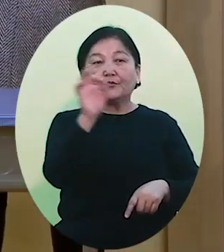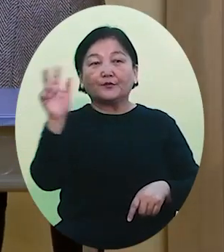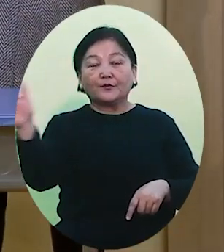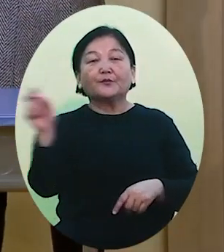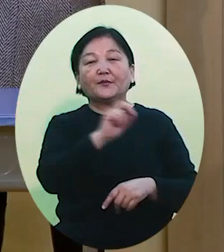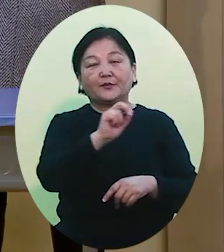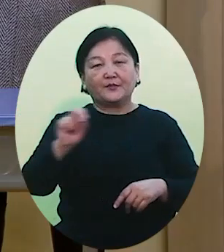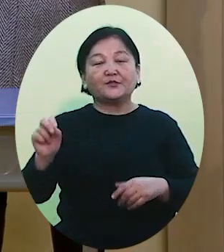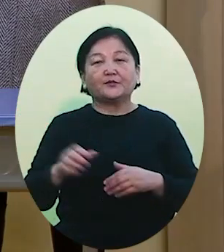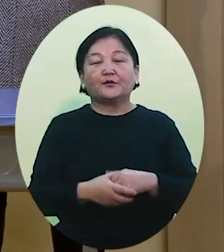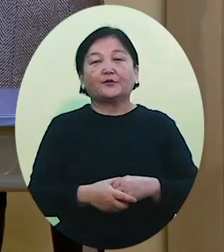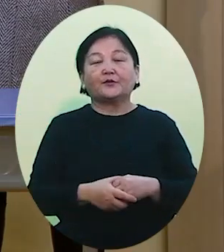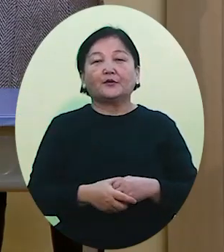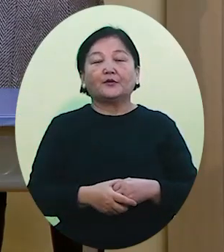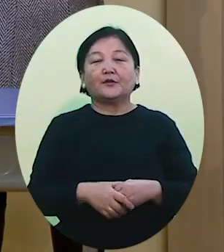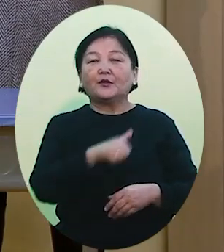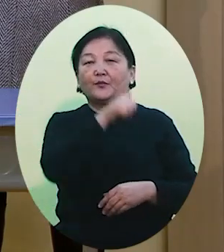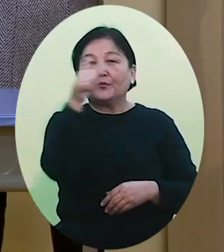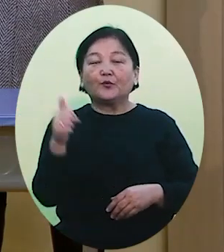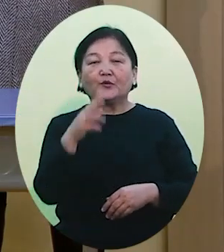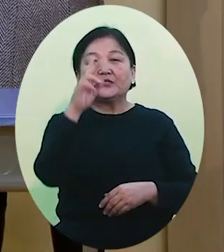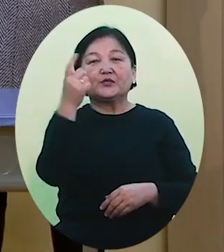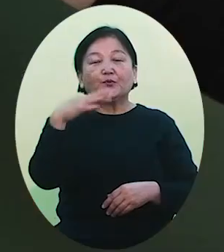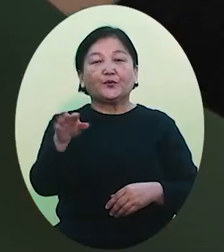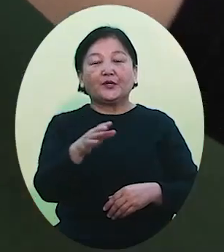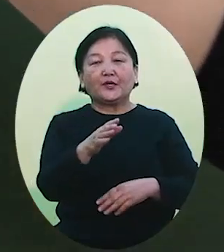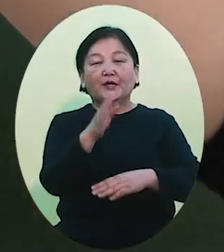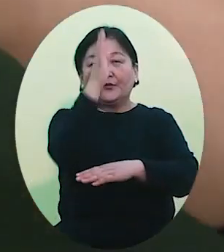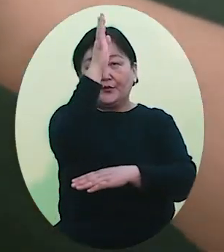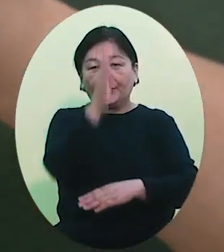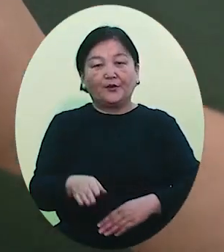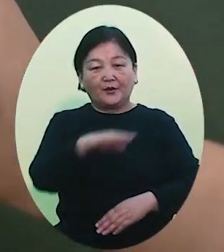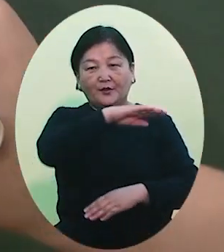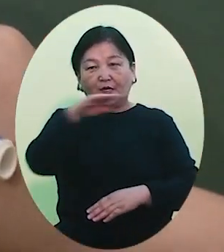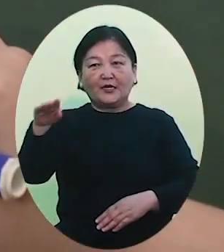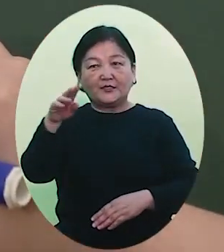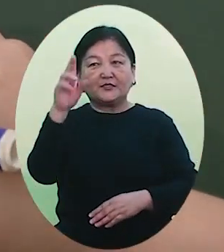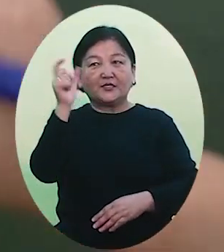За өгсөн цэгүүдээ хооронд нь холбочээ.